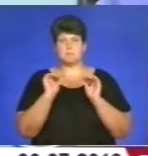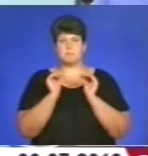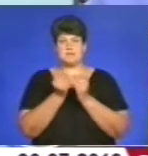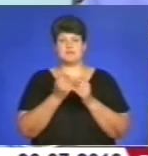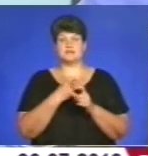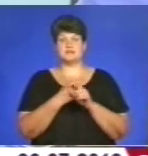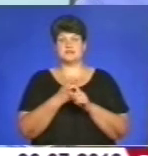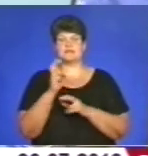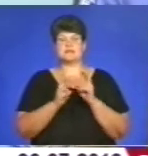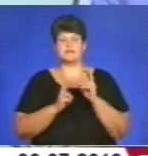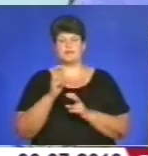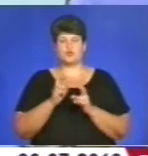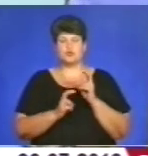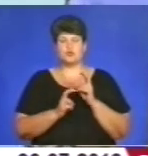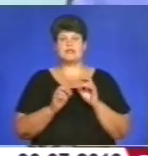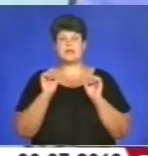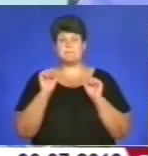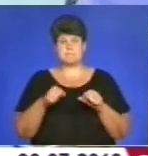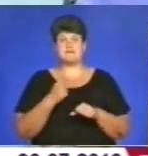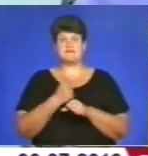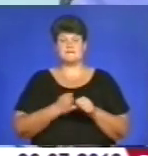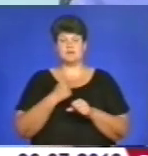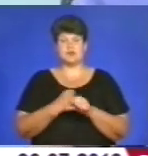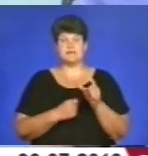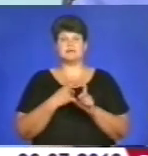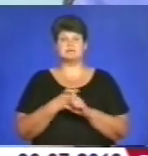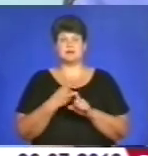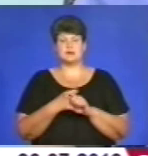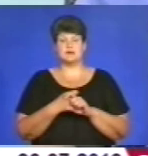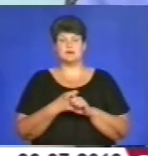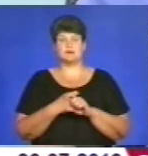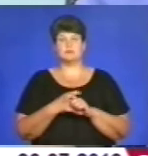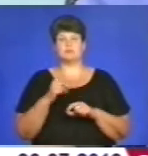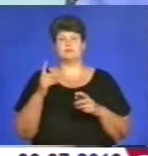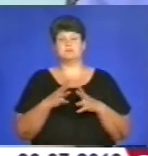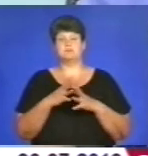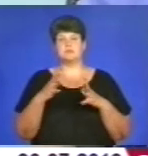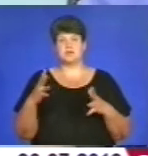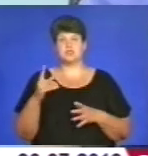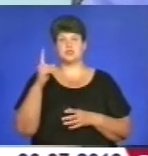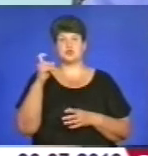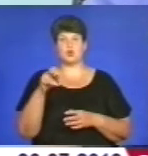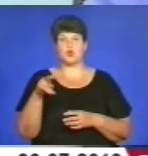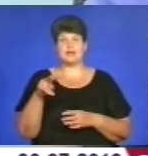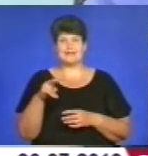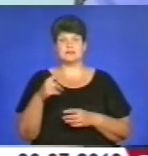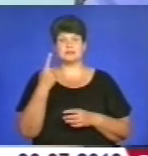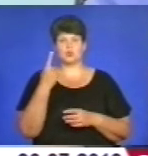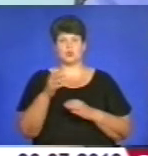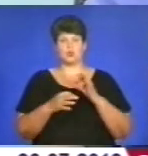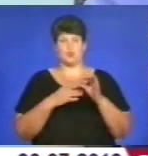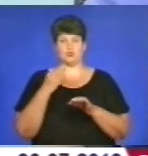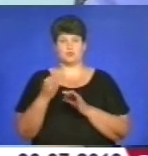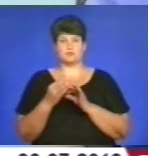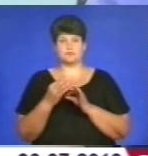висновками фахівців міг виготовляти спирт понад 100 літрів за добу.